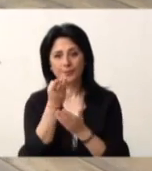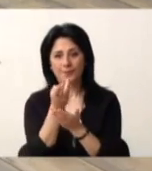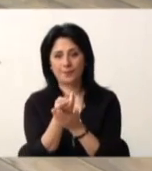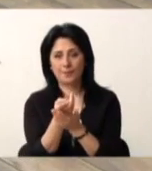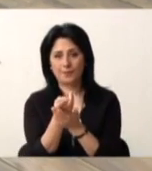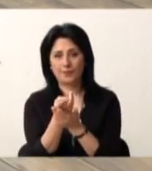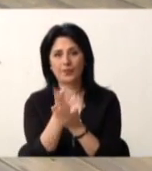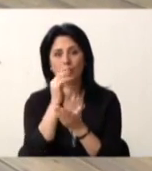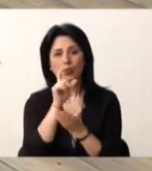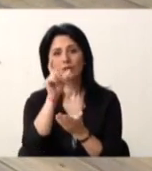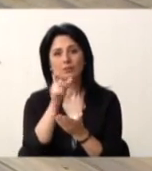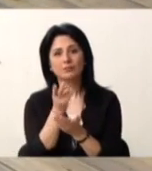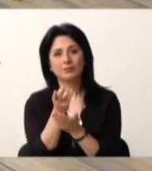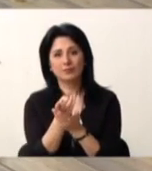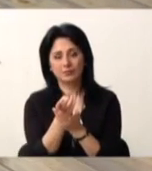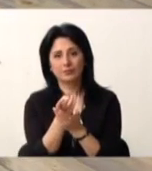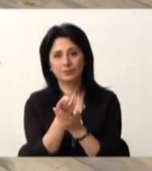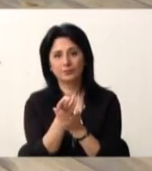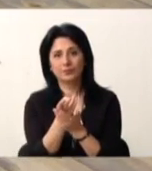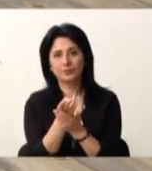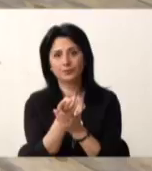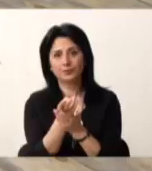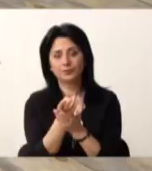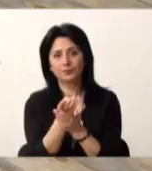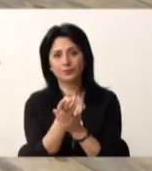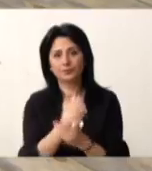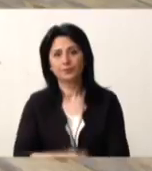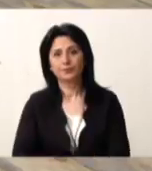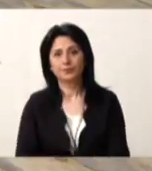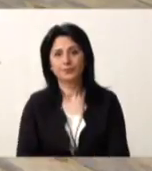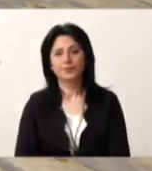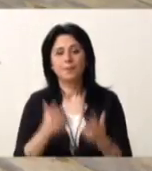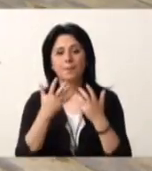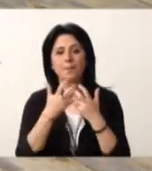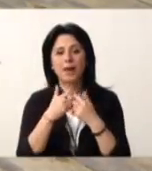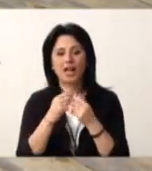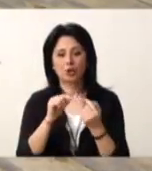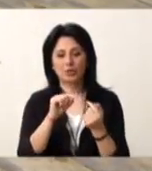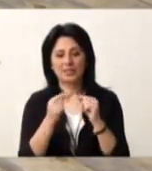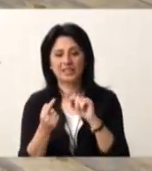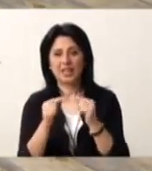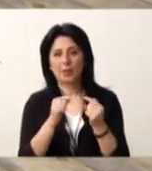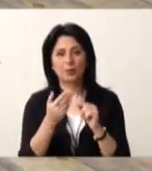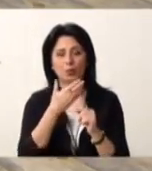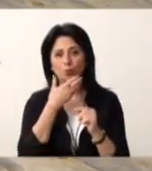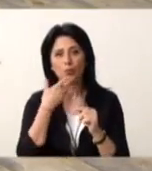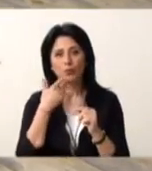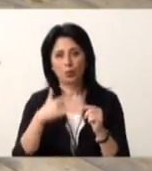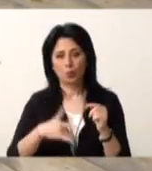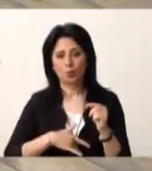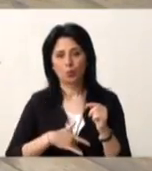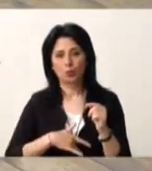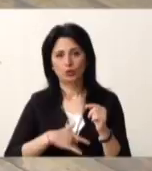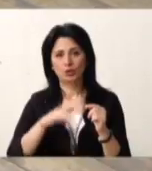ჰორიზონტალურ მდებარეობაში, როცა პაციენტი წევს და მექანიკური წინააღმდეგობა არ ექმნება, ვთქვათ,